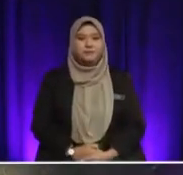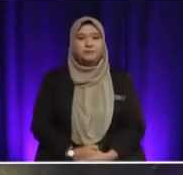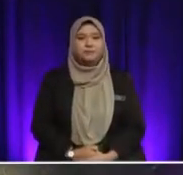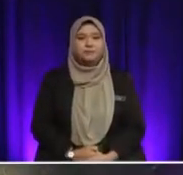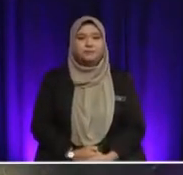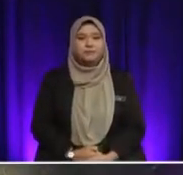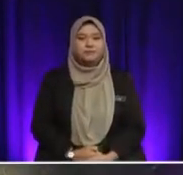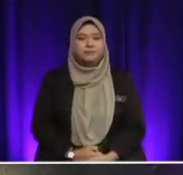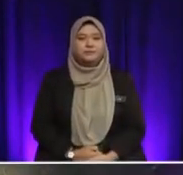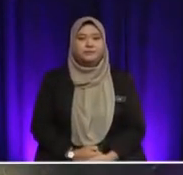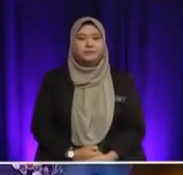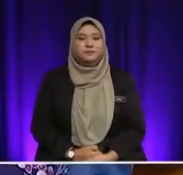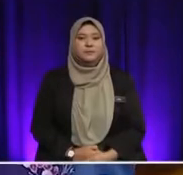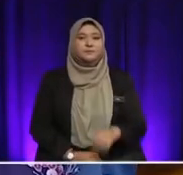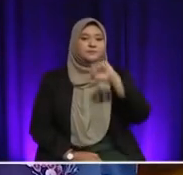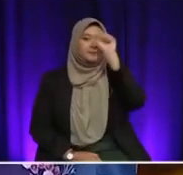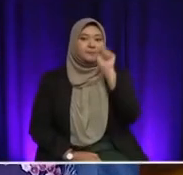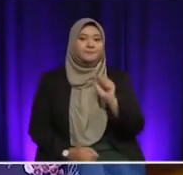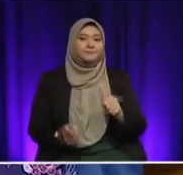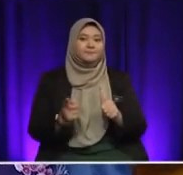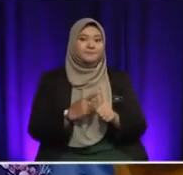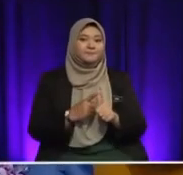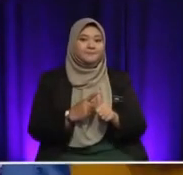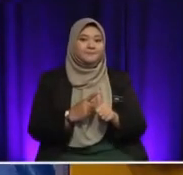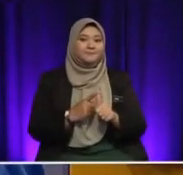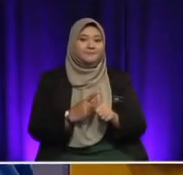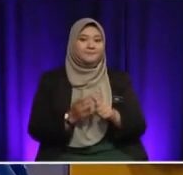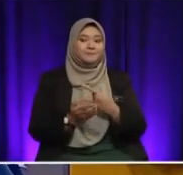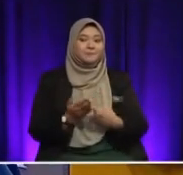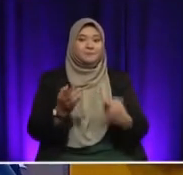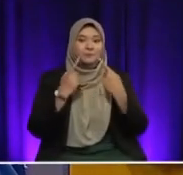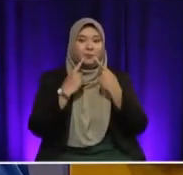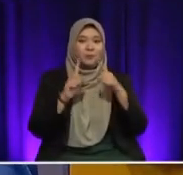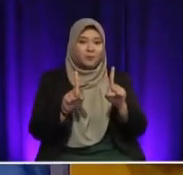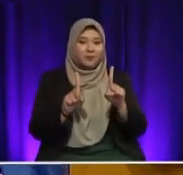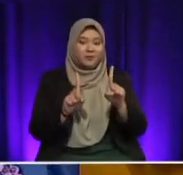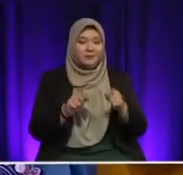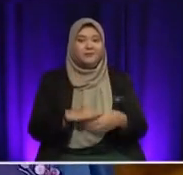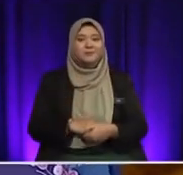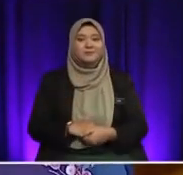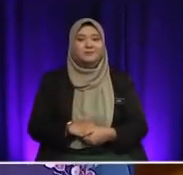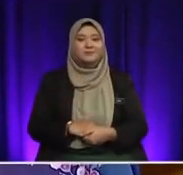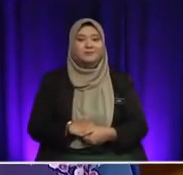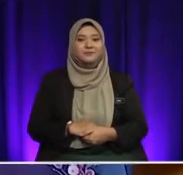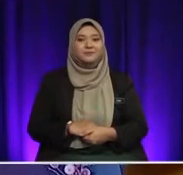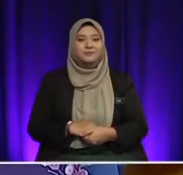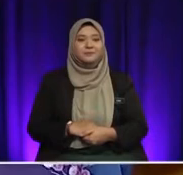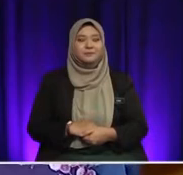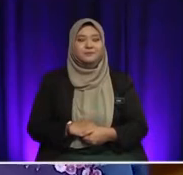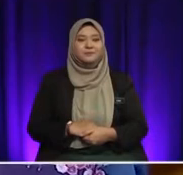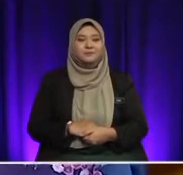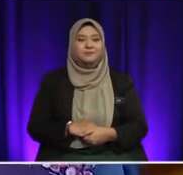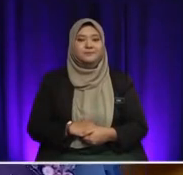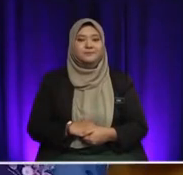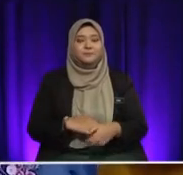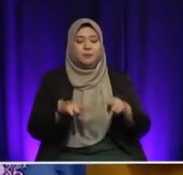tu. Okey, untuk yang pertama ni garam kasar, kita tengok yang baris atas. Okay. So yang kita pakai ialah garam kasar. Kita tak pakai tepung beras. Kita pakai